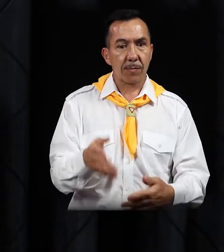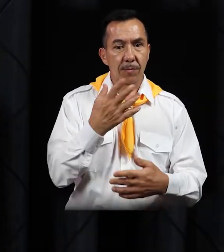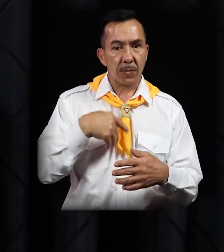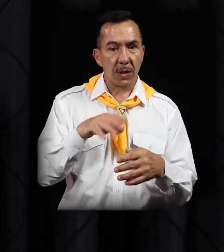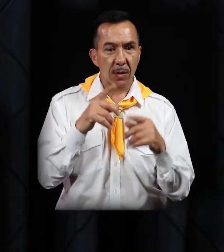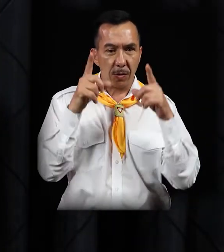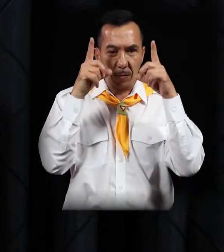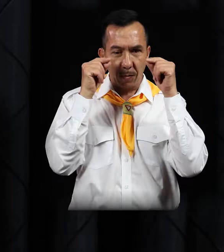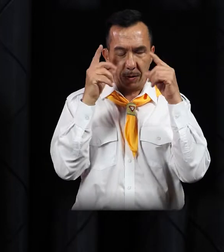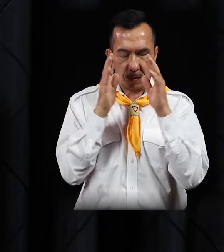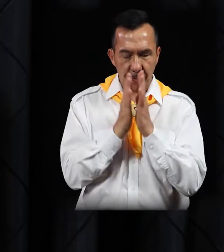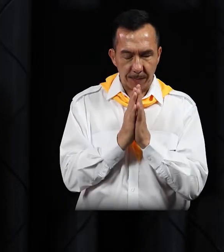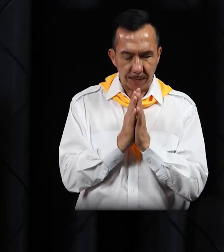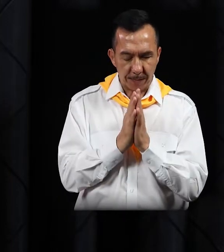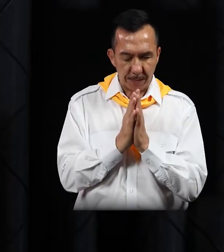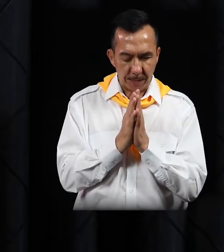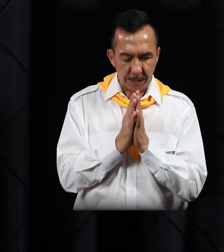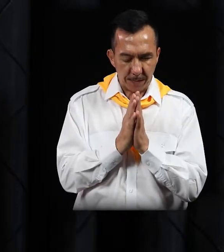Kom ons maak ons oop toe.